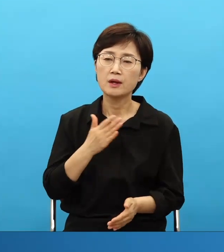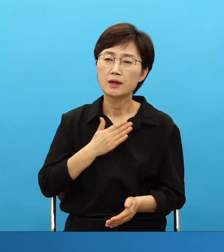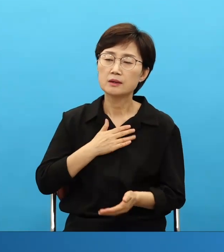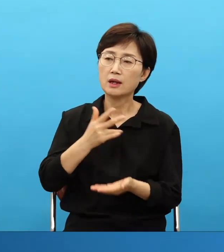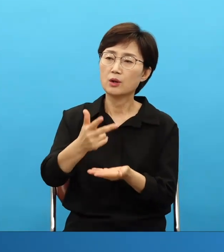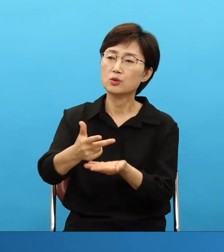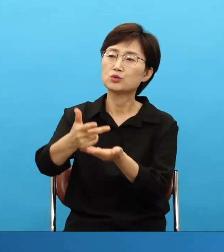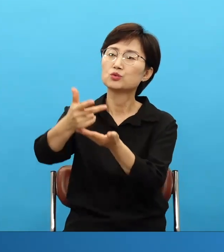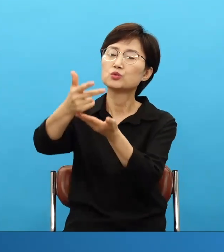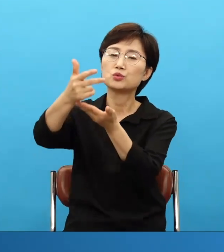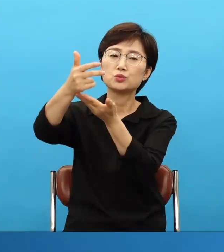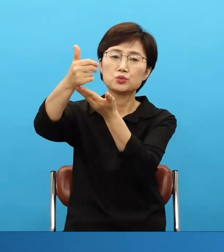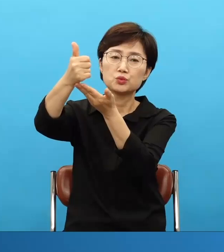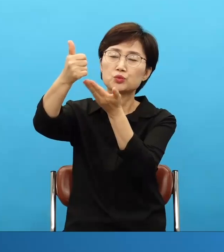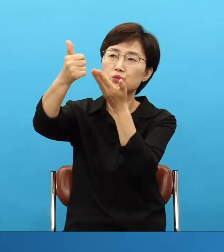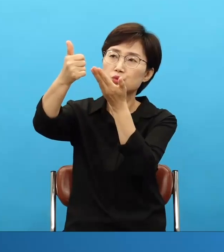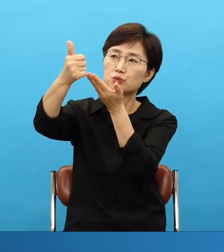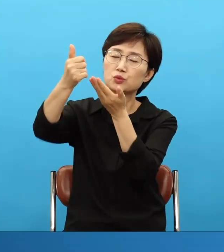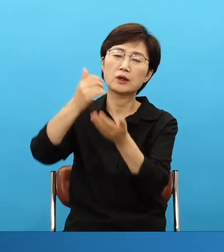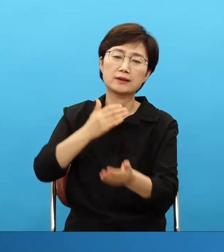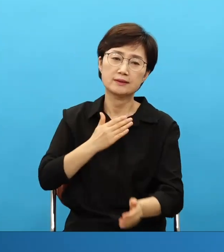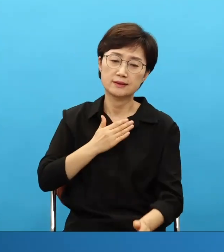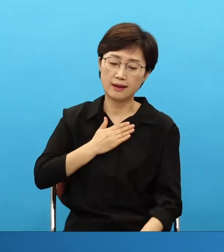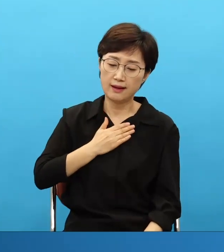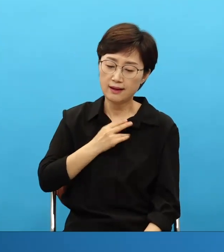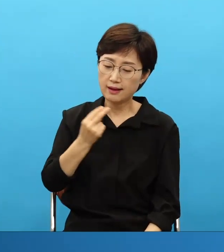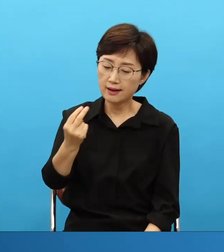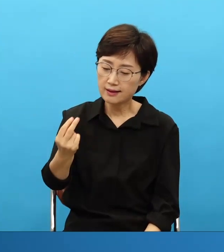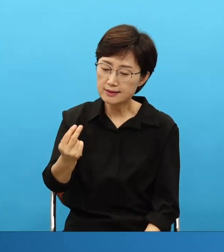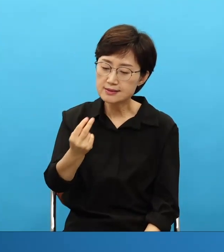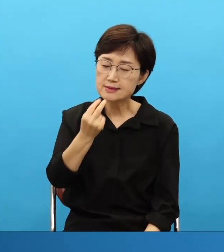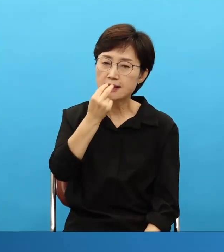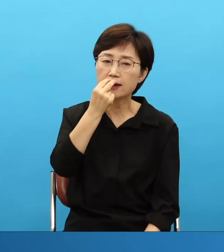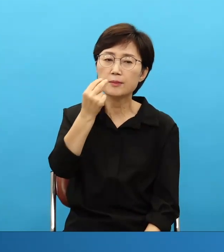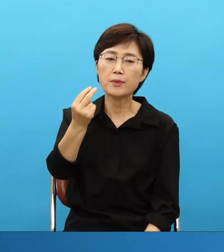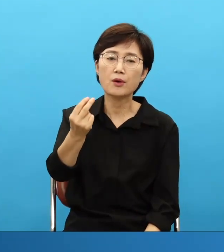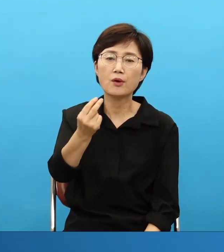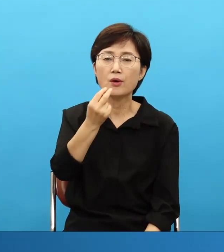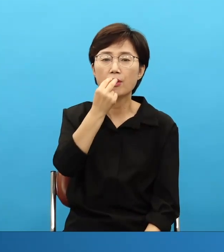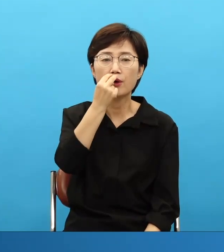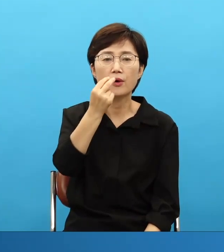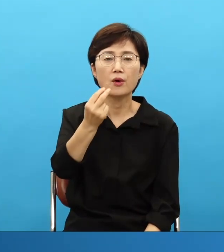없도다 주 는 나의